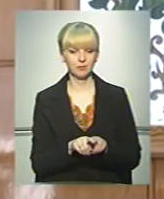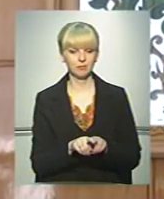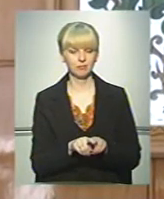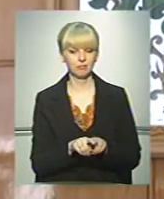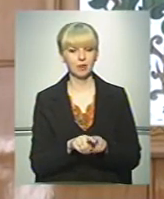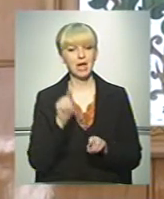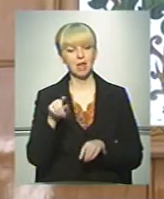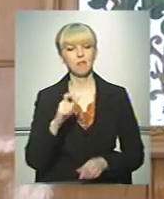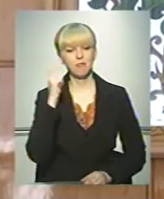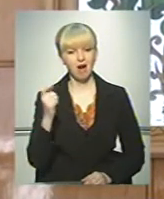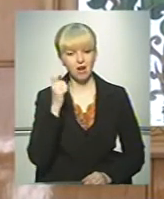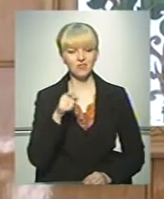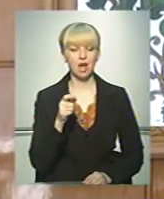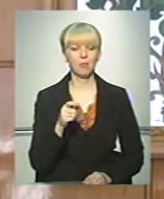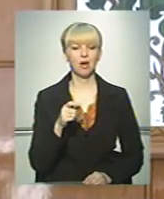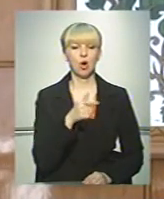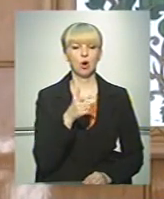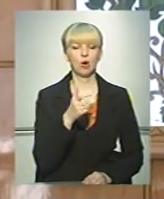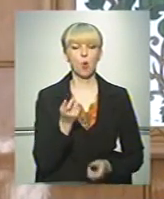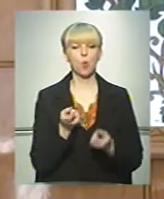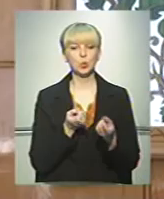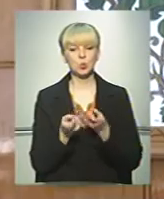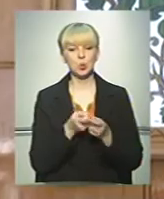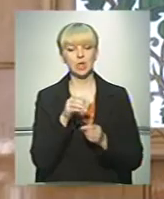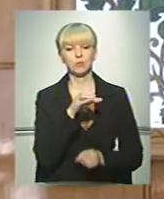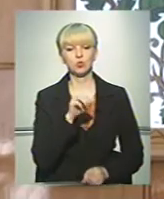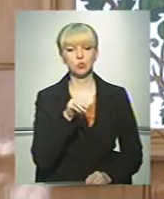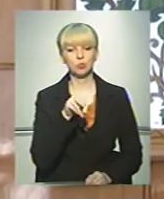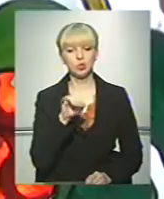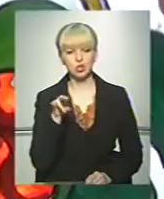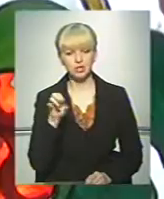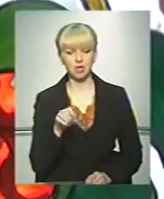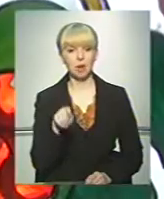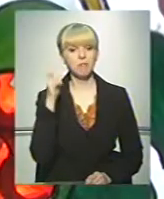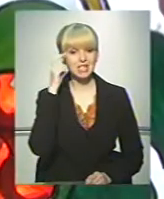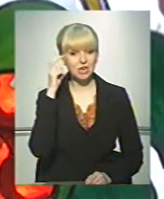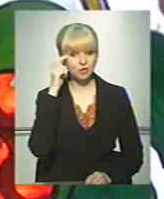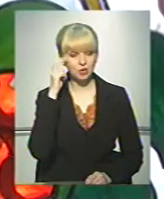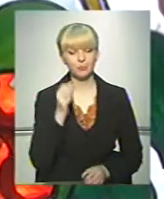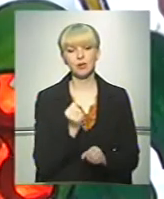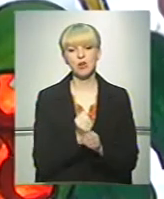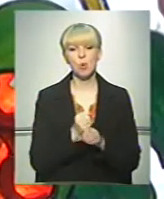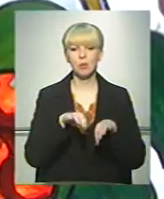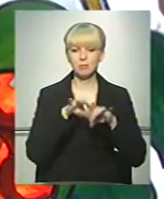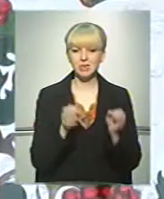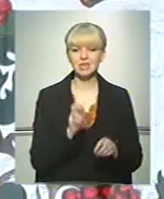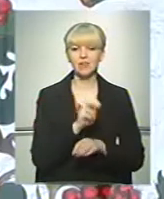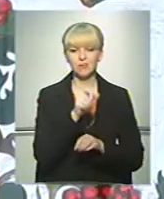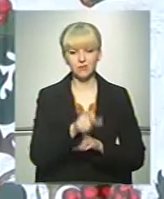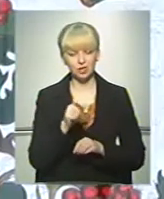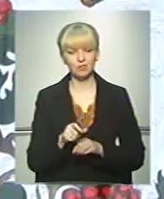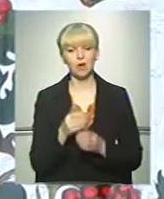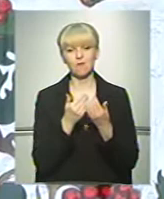там Харківщина, там Гуцульщина, там Сумщина, там Київщина. Роботи митця відвідувачам